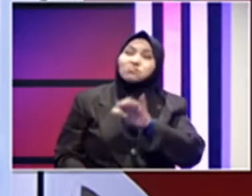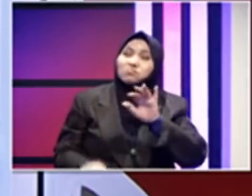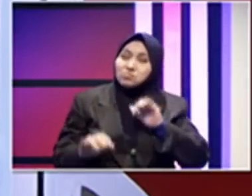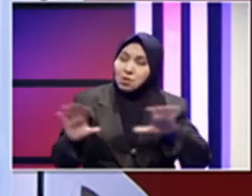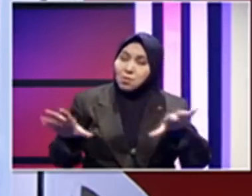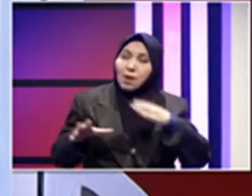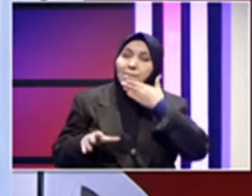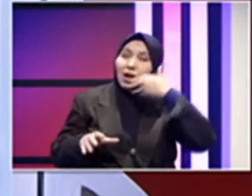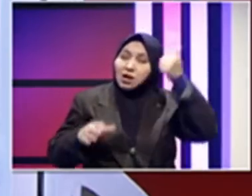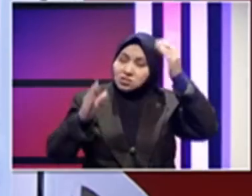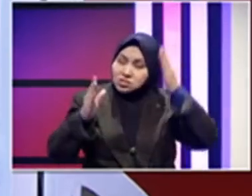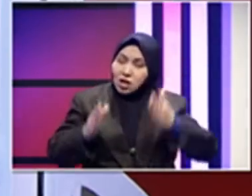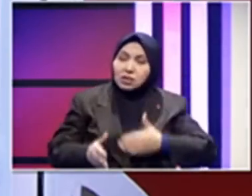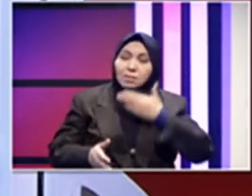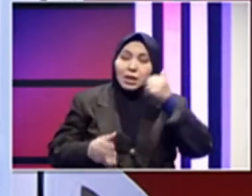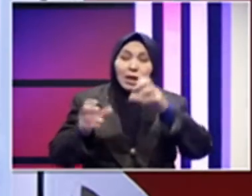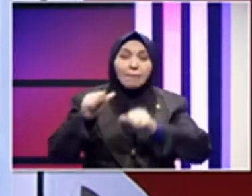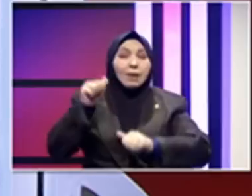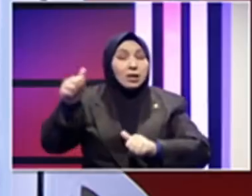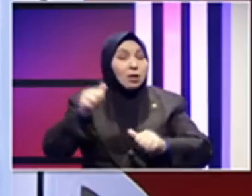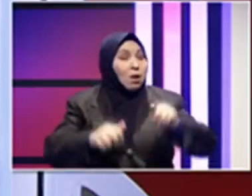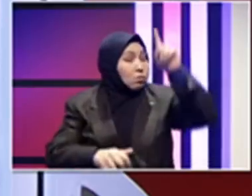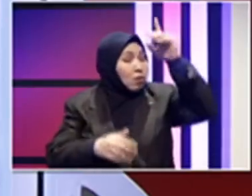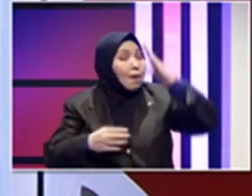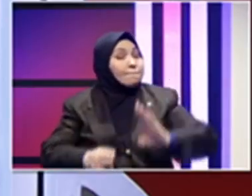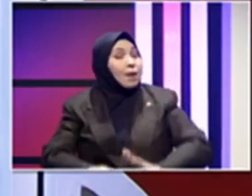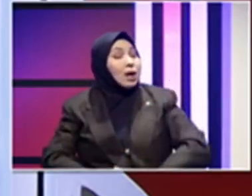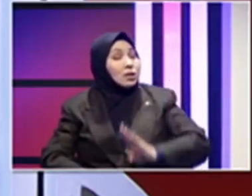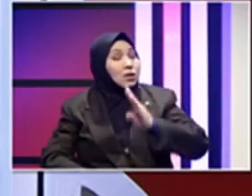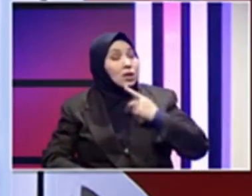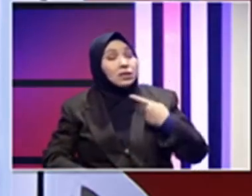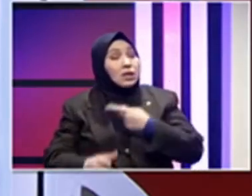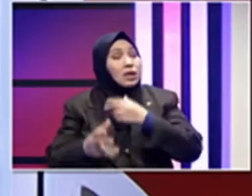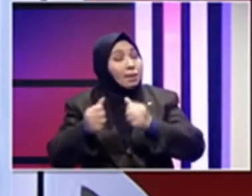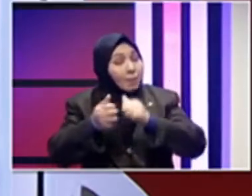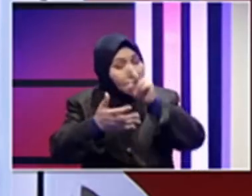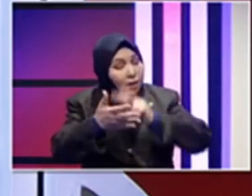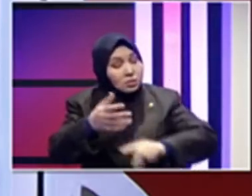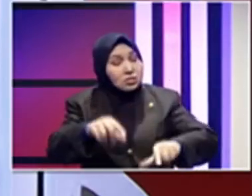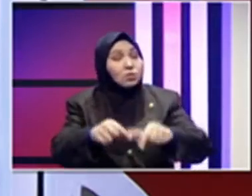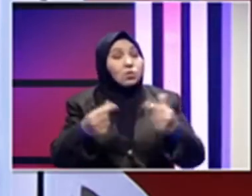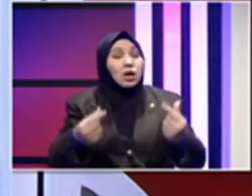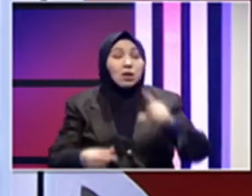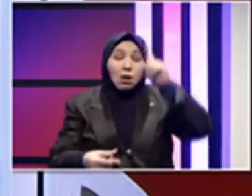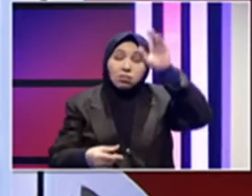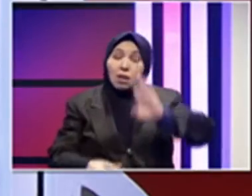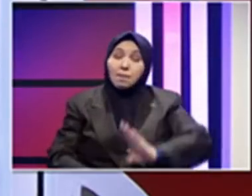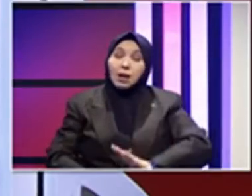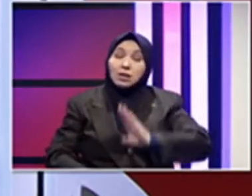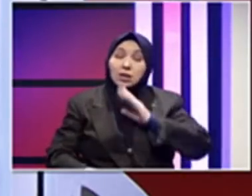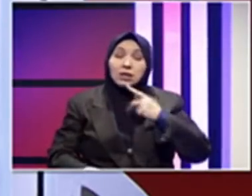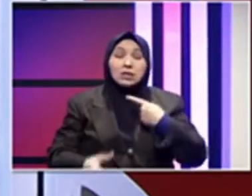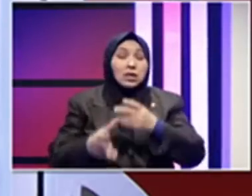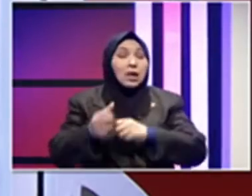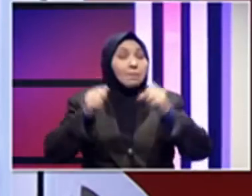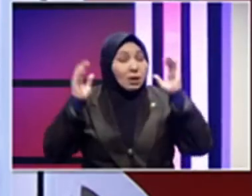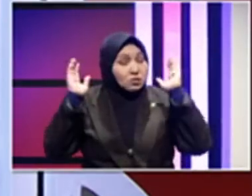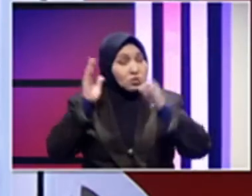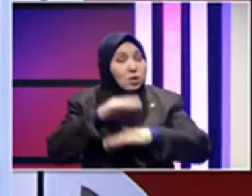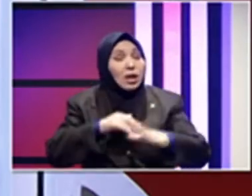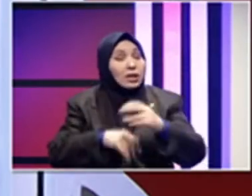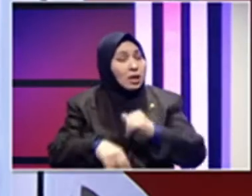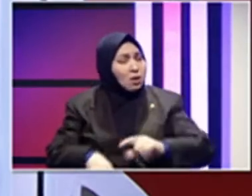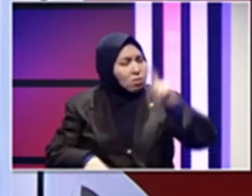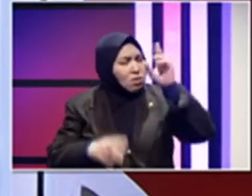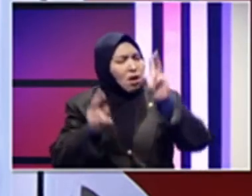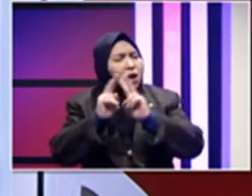belajar terbaik dapat A." Allah bangga kita dapat baca Quran, Allah bangga kita dapat solat, dan Allah amat